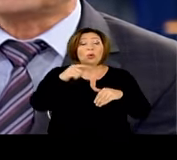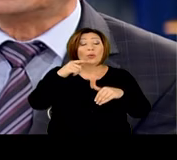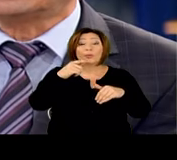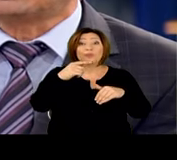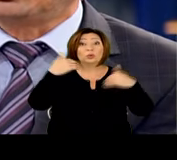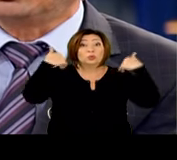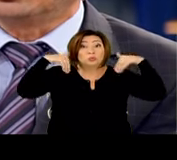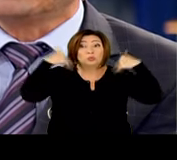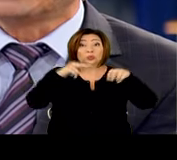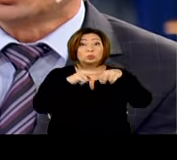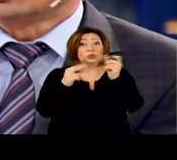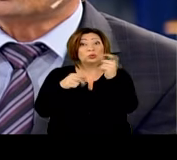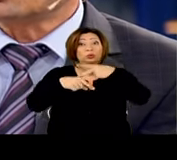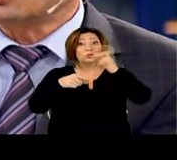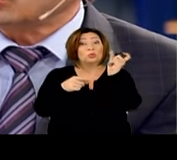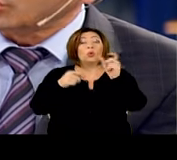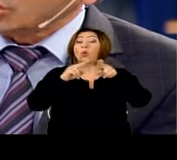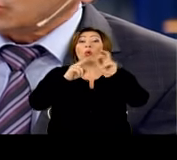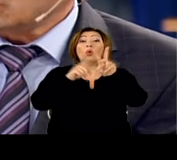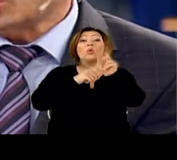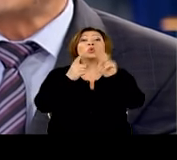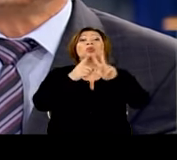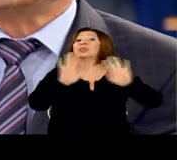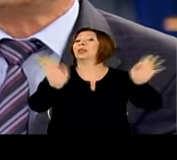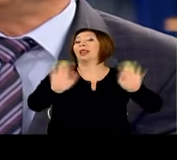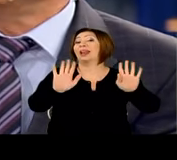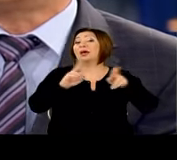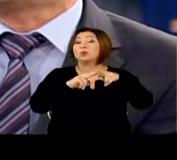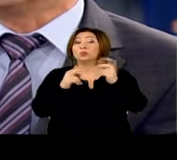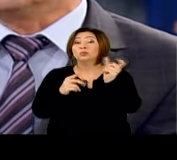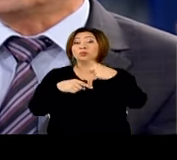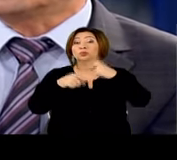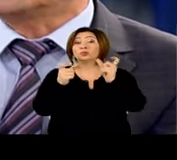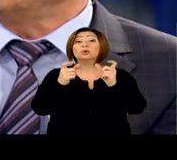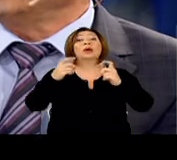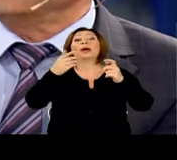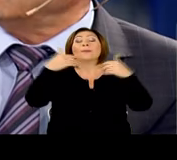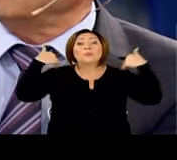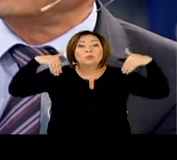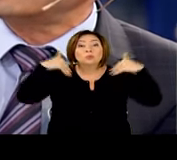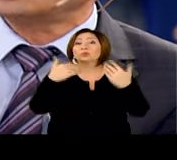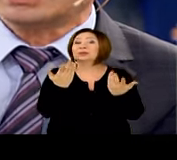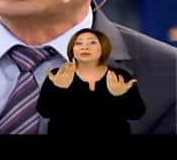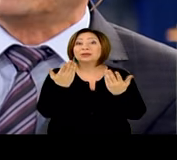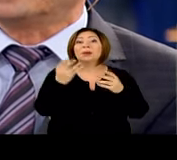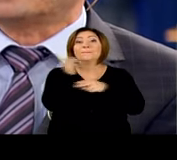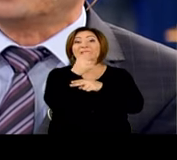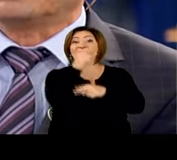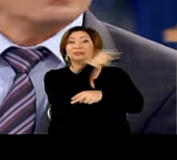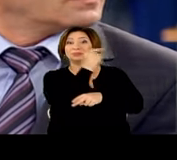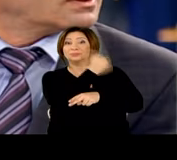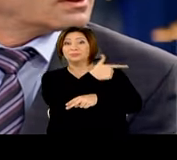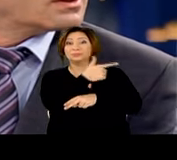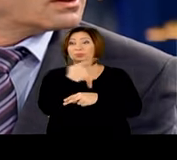bak, özellikle söylüyorum. Çünkü yöresi de Balıkesir olacak. Gönen. Balıkesir Gönen çevresi. Öyle mi? Buyurun